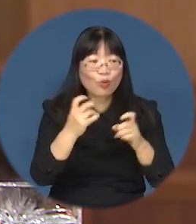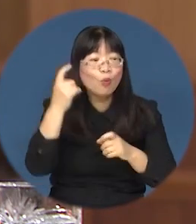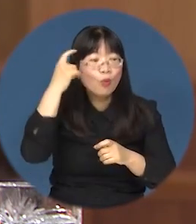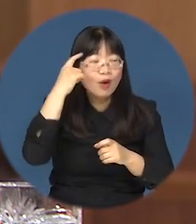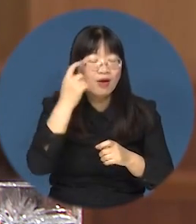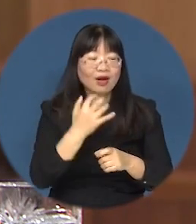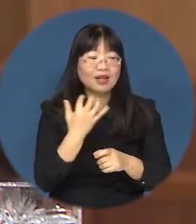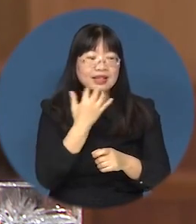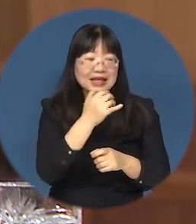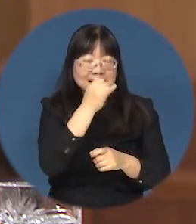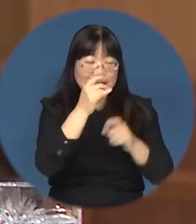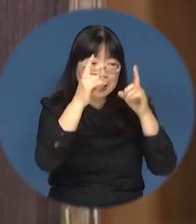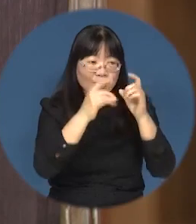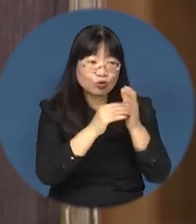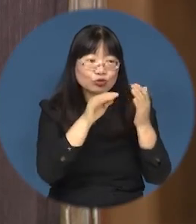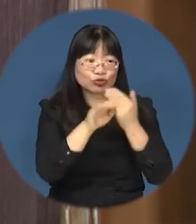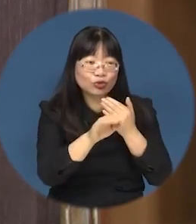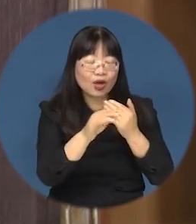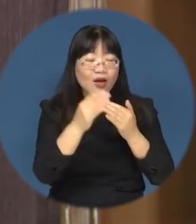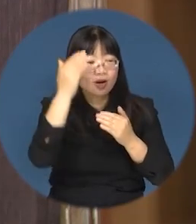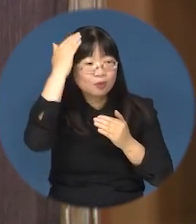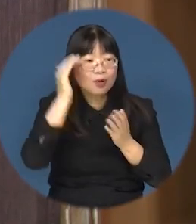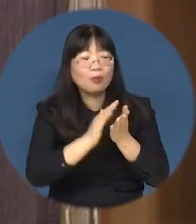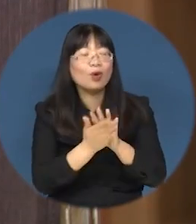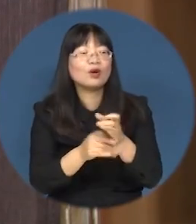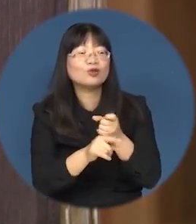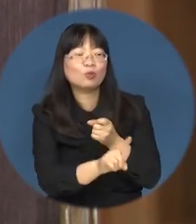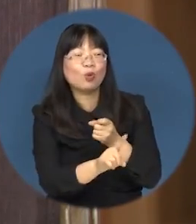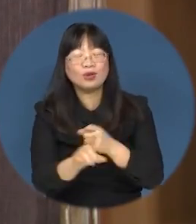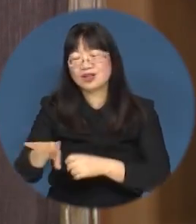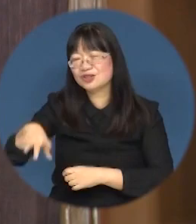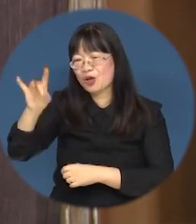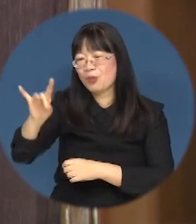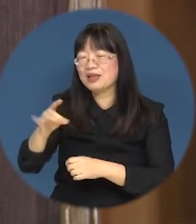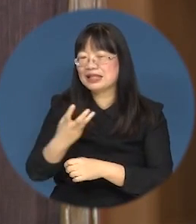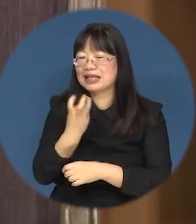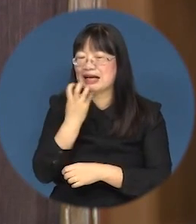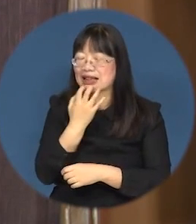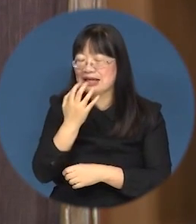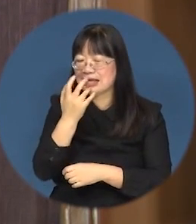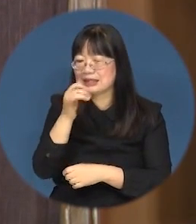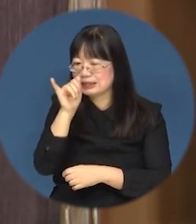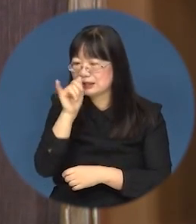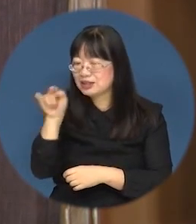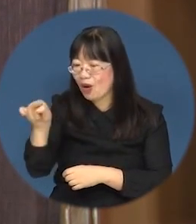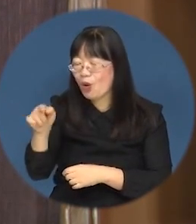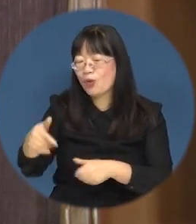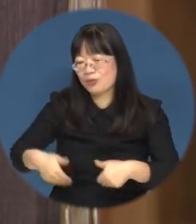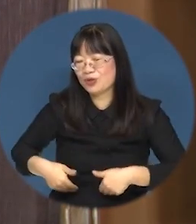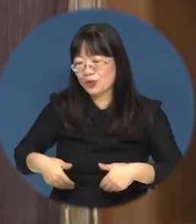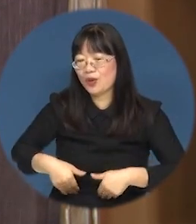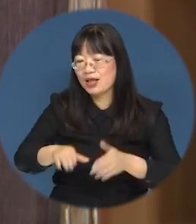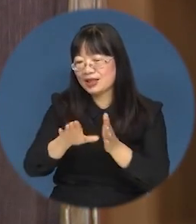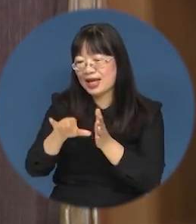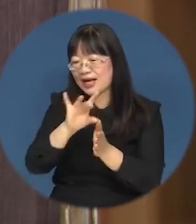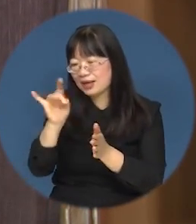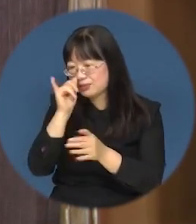칼라로 촬영해서 흑백으로 촬영? 아, 칼라도 또 필요할 때가 있으니까. 아, 양적으로 사용하기 위해서. 네,